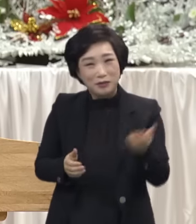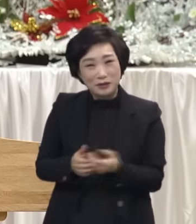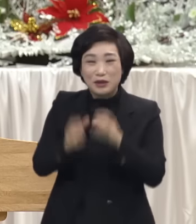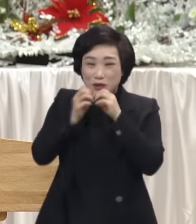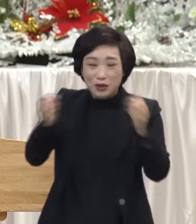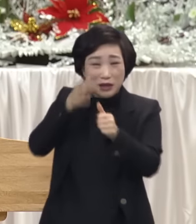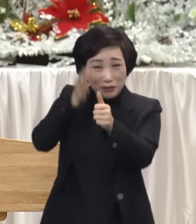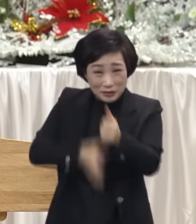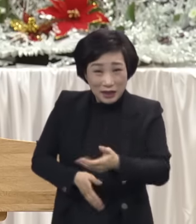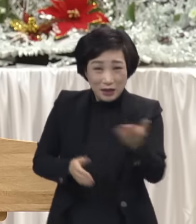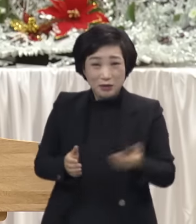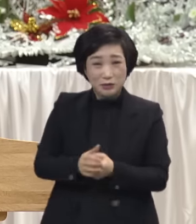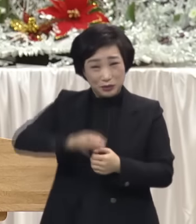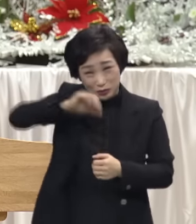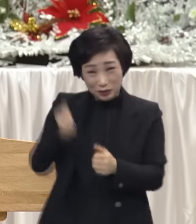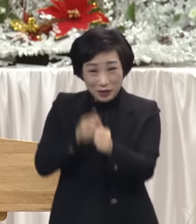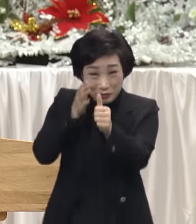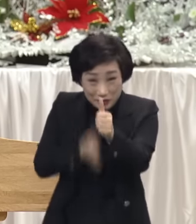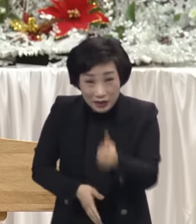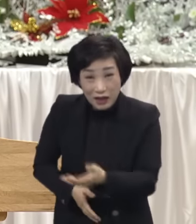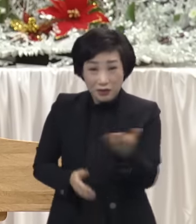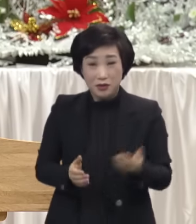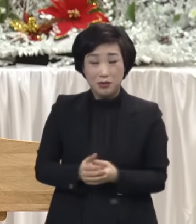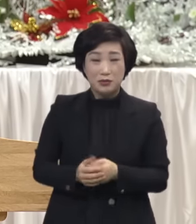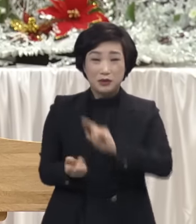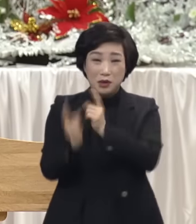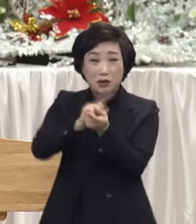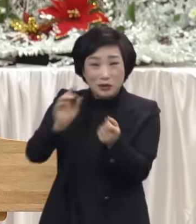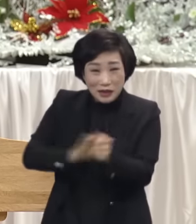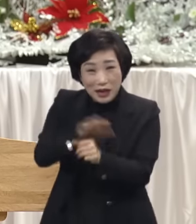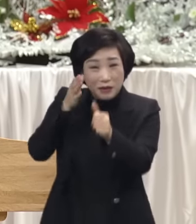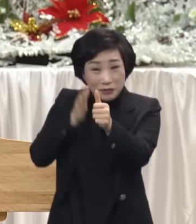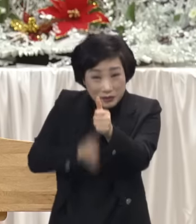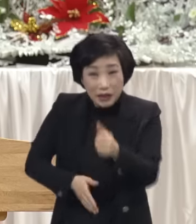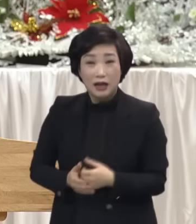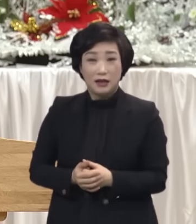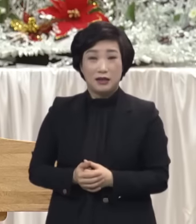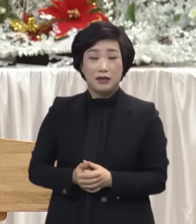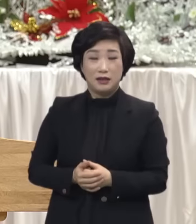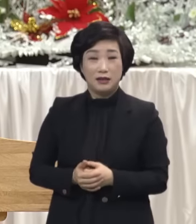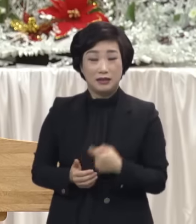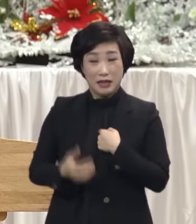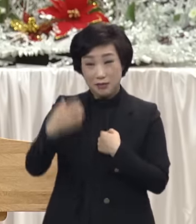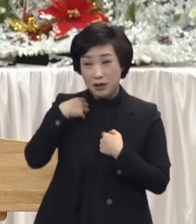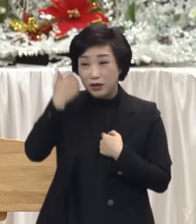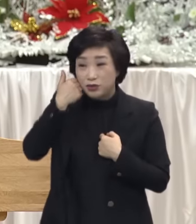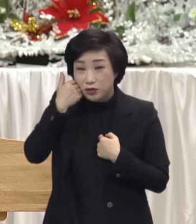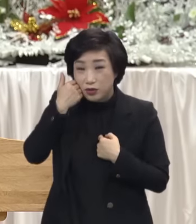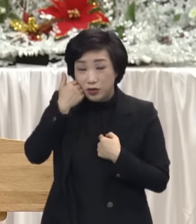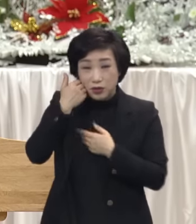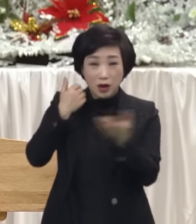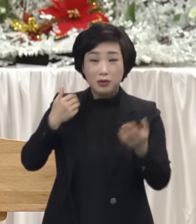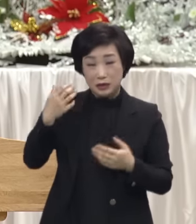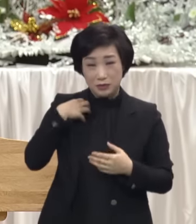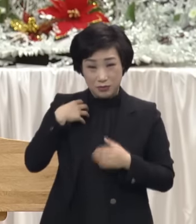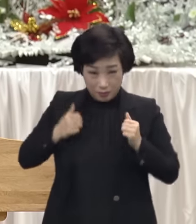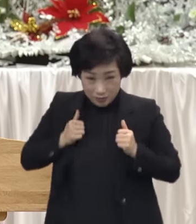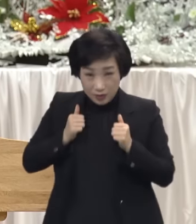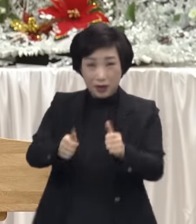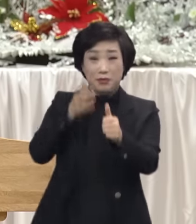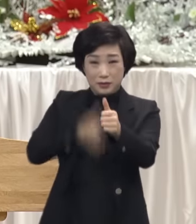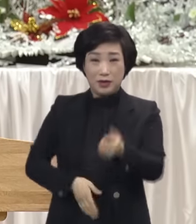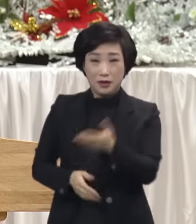전도하자, 순종하자, 서로 사랑하자, 내가 맡은 직분 잘